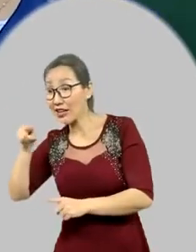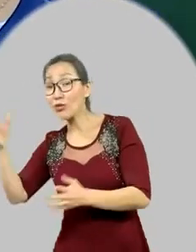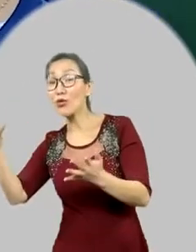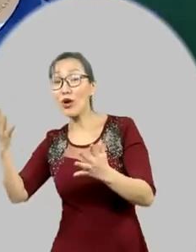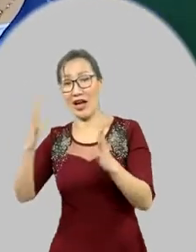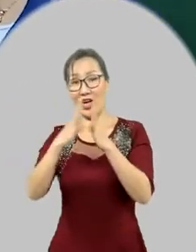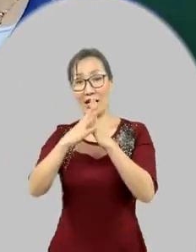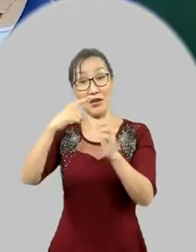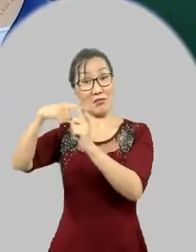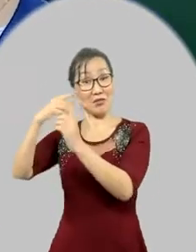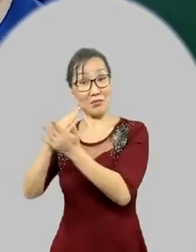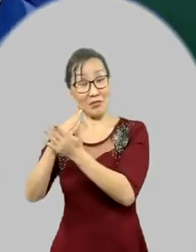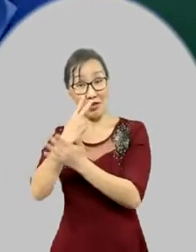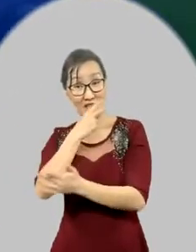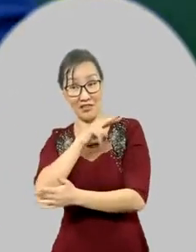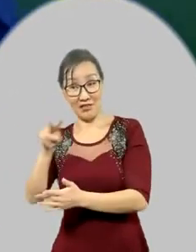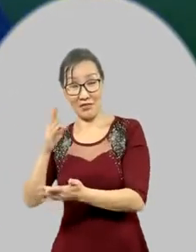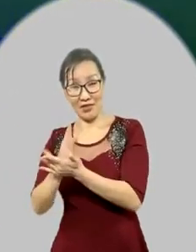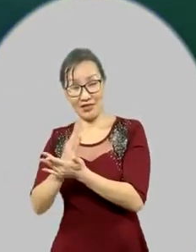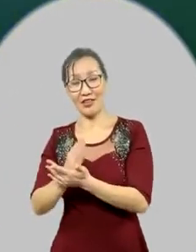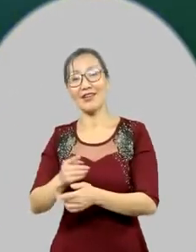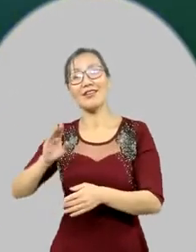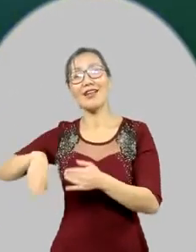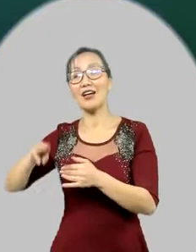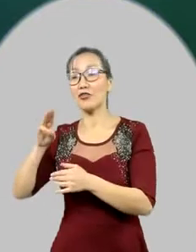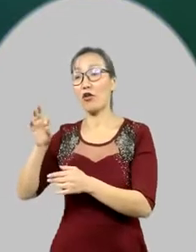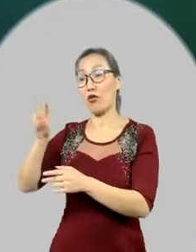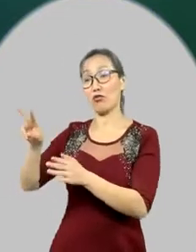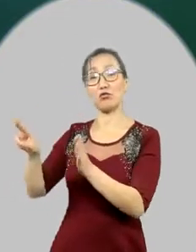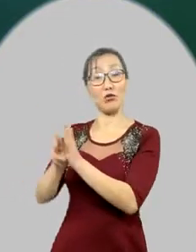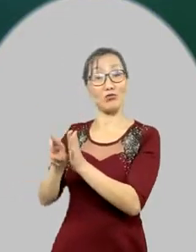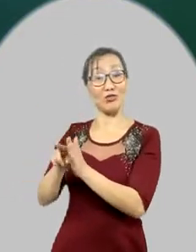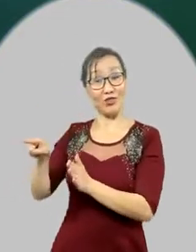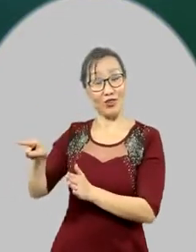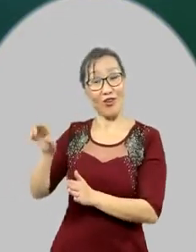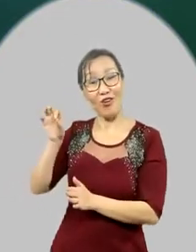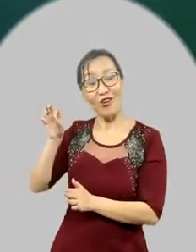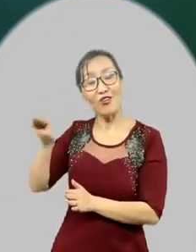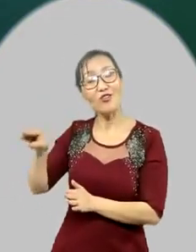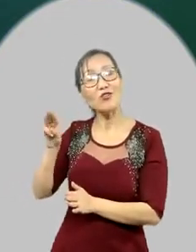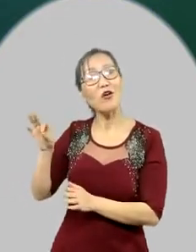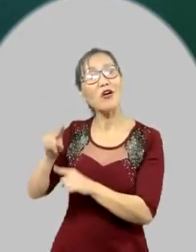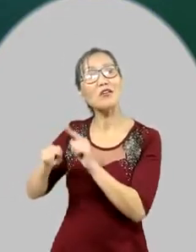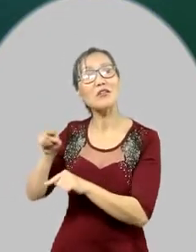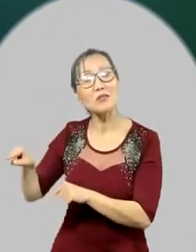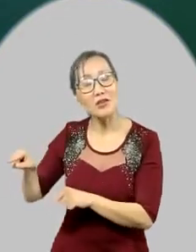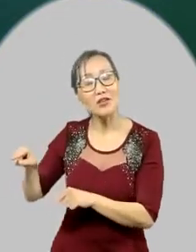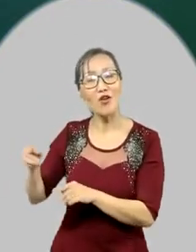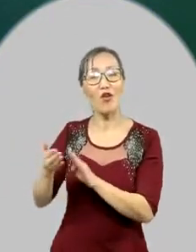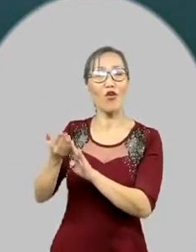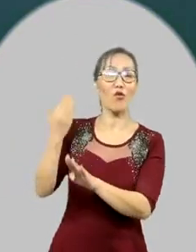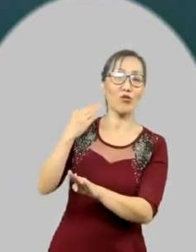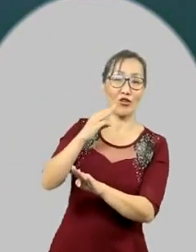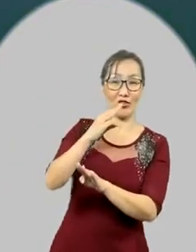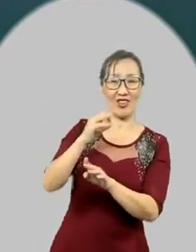10-аар нэмэгдэх зүй тогтолтой байна. Ингэхээр бид дараагийн тоог олох боломжтой боллоо. Дараагийн тоо бол өмнөх